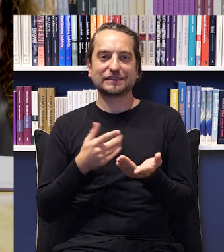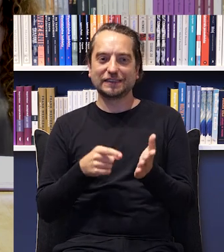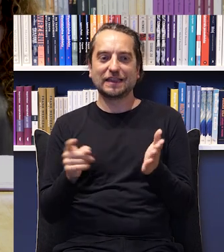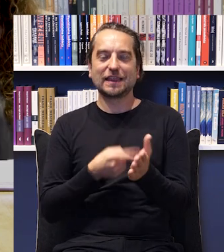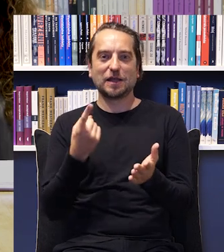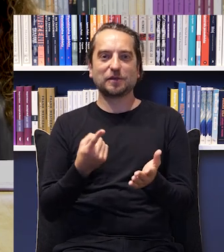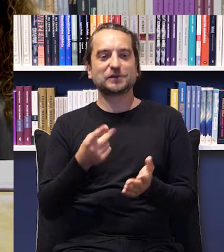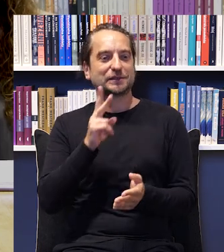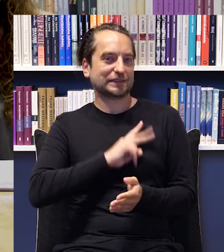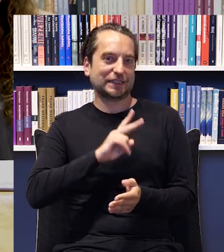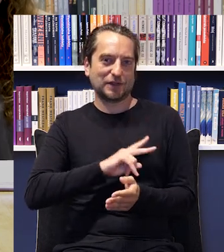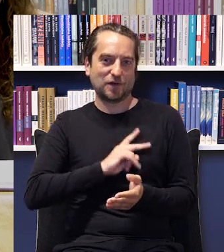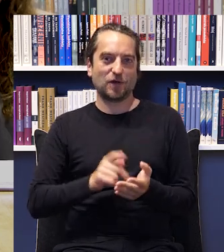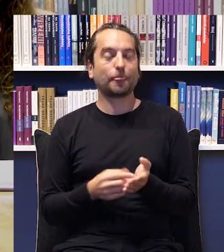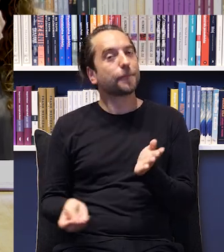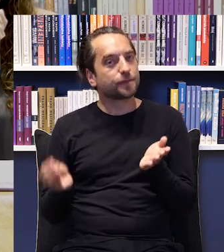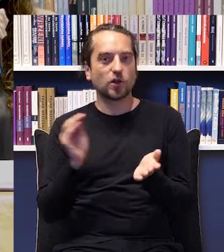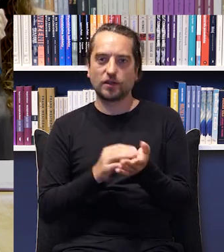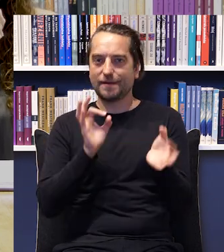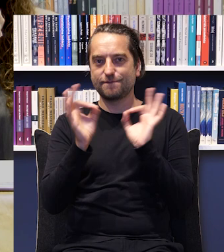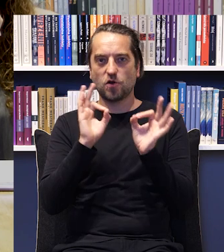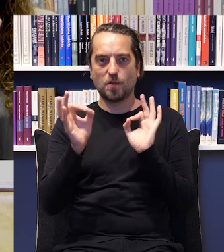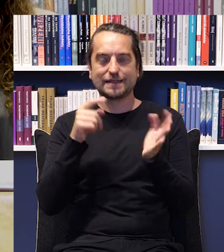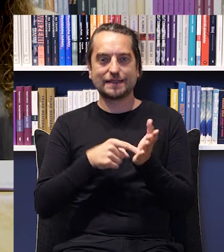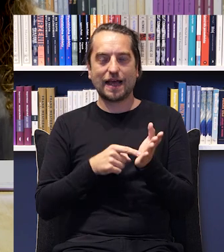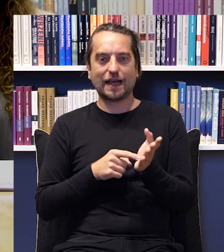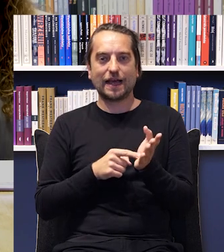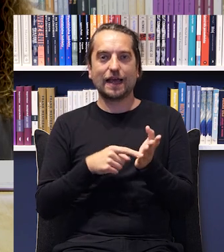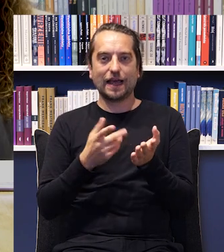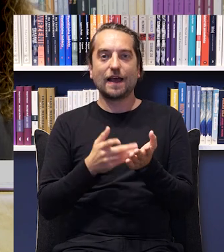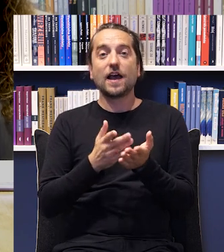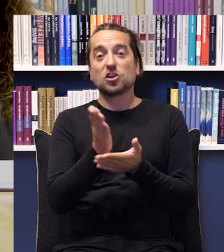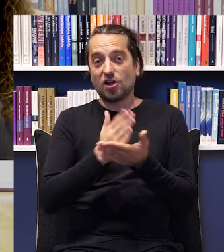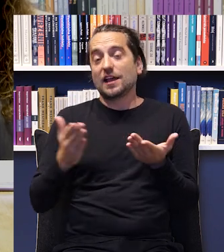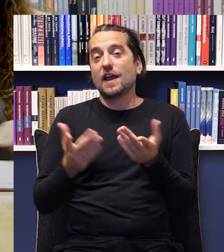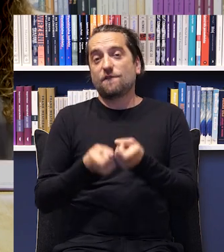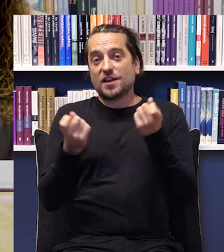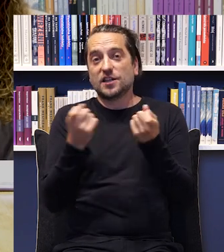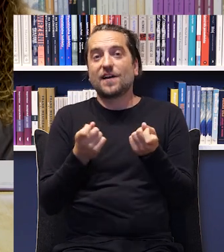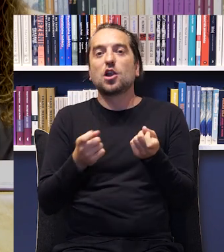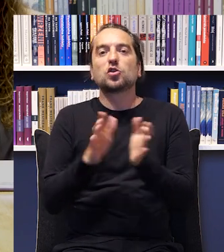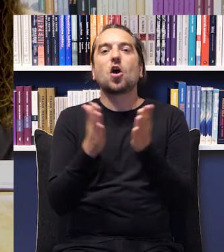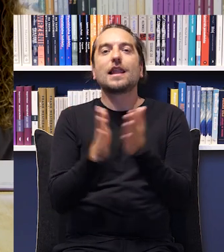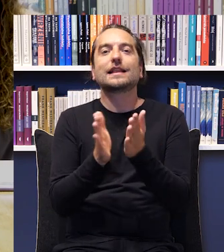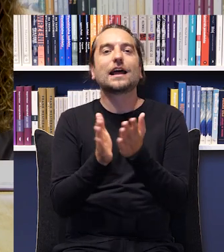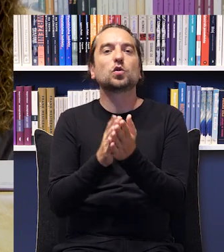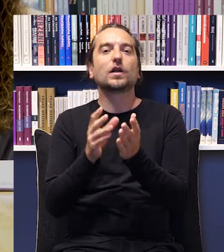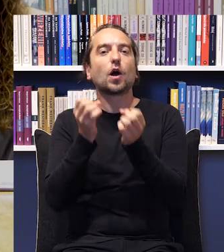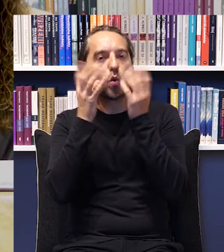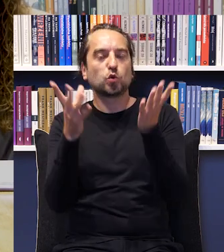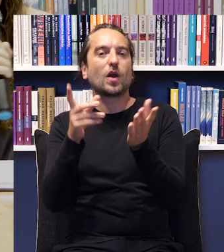cieszę. Dodam tylko jeszcze, że ta edycja festiwalu poświęcona jest literaturze i kulturze